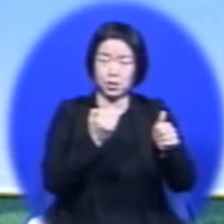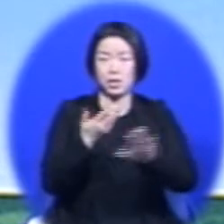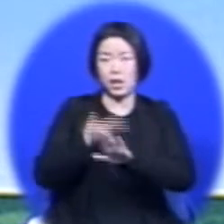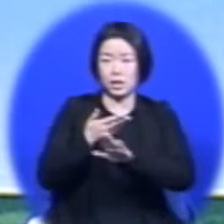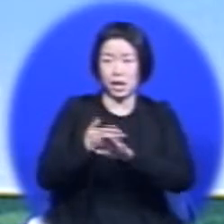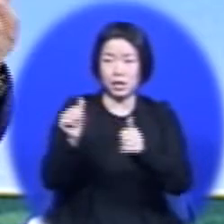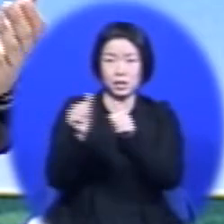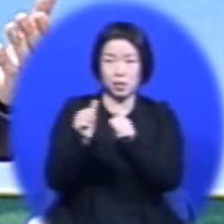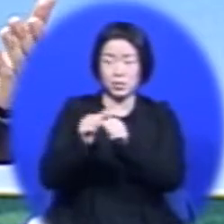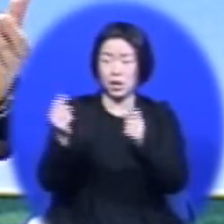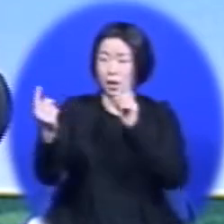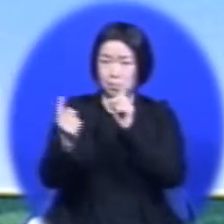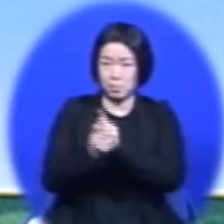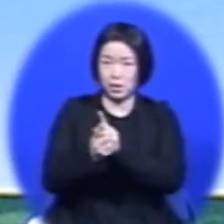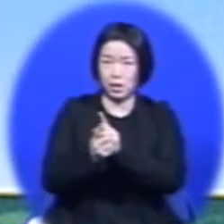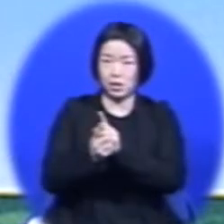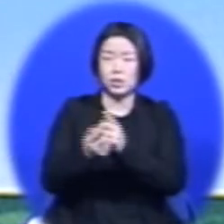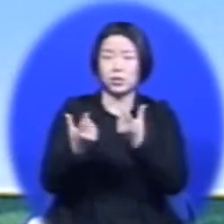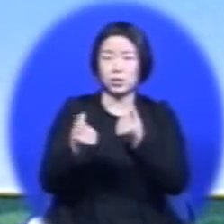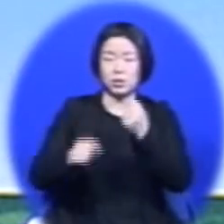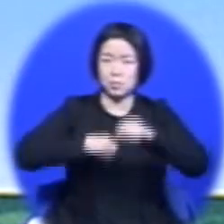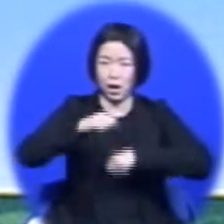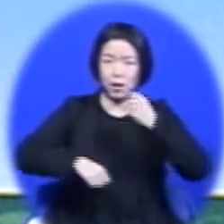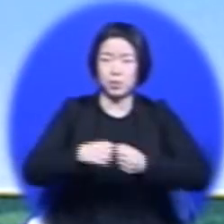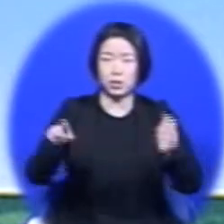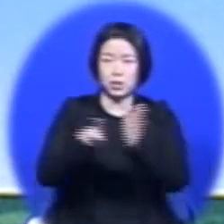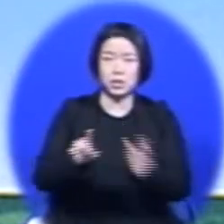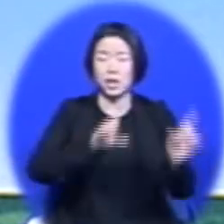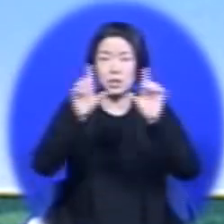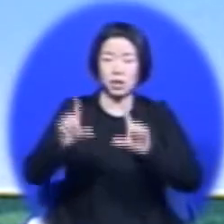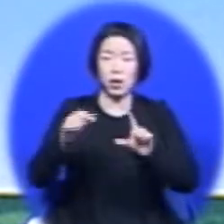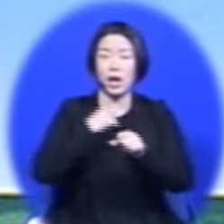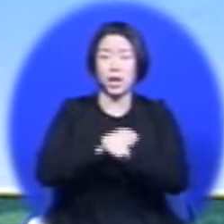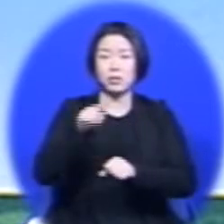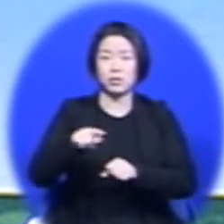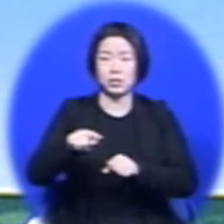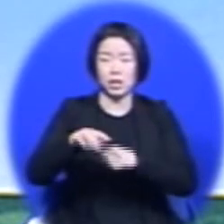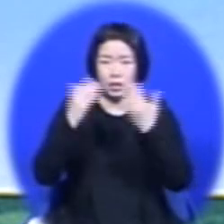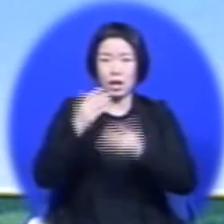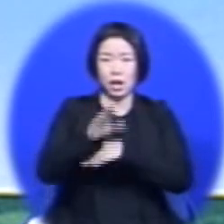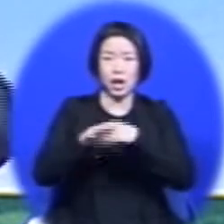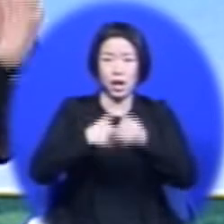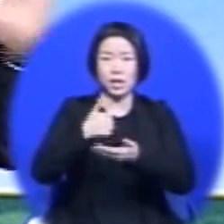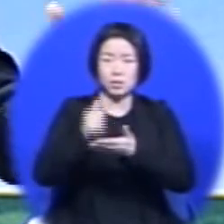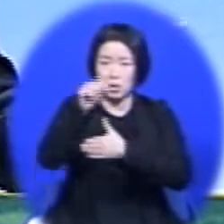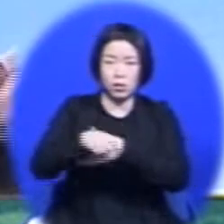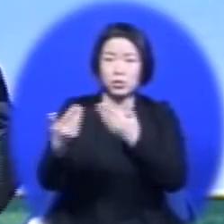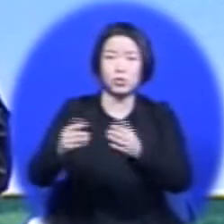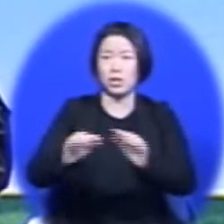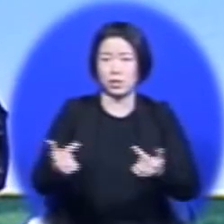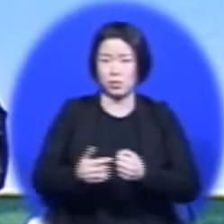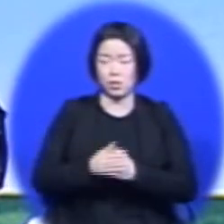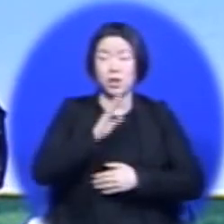것처럼 아무렇게나 그렇게 신앙생활을 해도 하나님이 다 이제는 받아주시는 거 아닙니다. 그러면 좋은